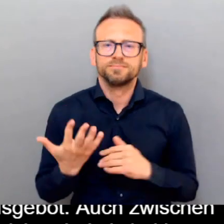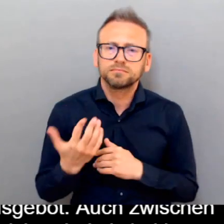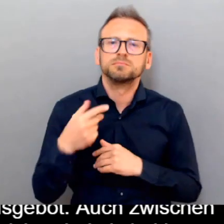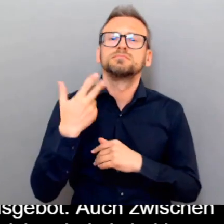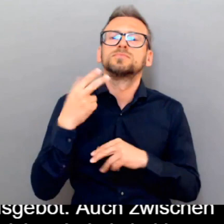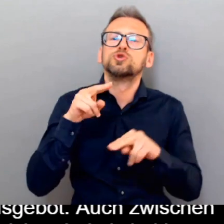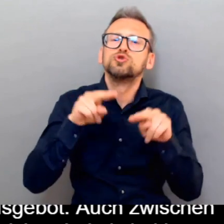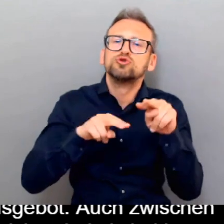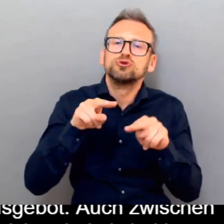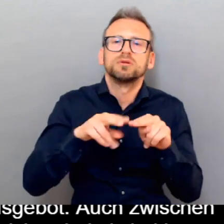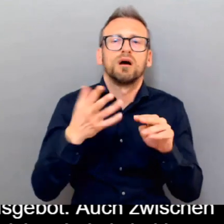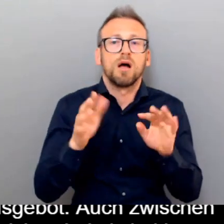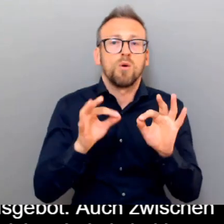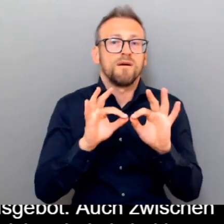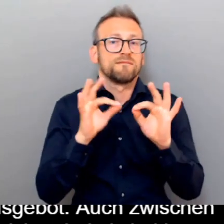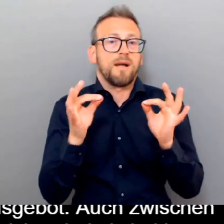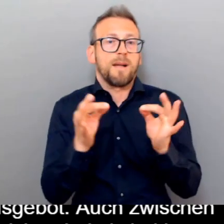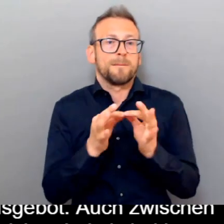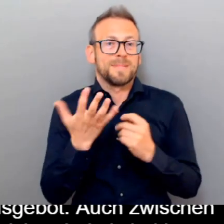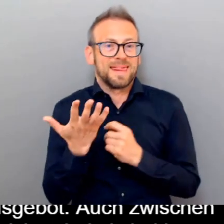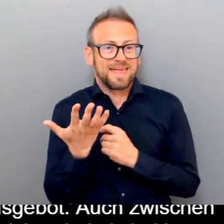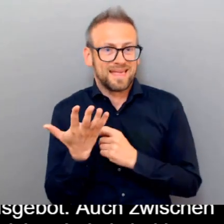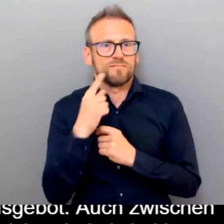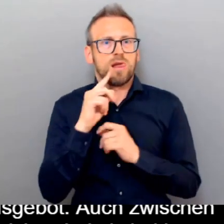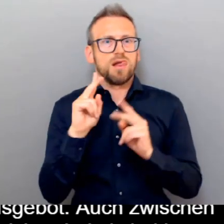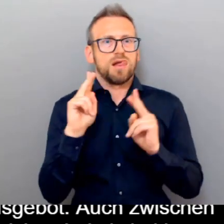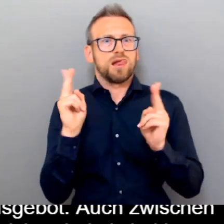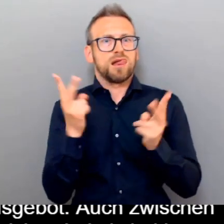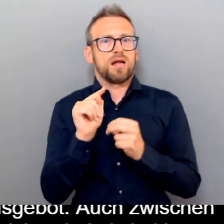Abstand und Mund-Nasen-Bedeckung.